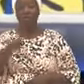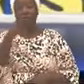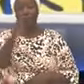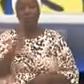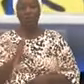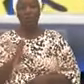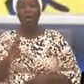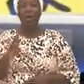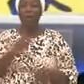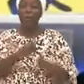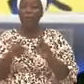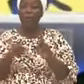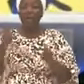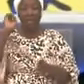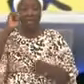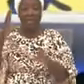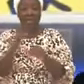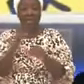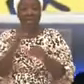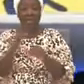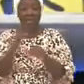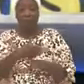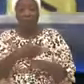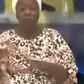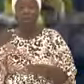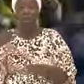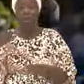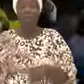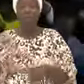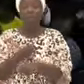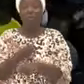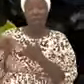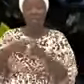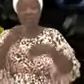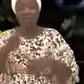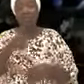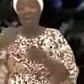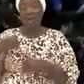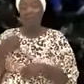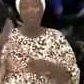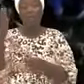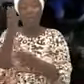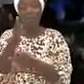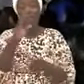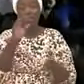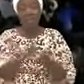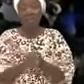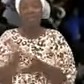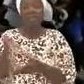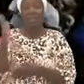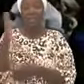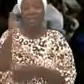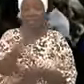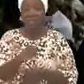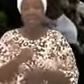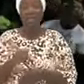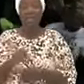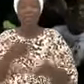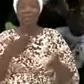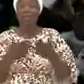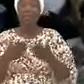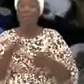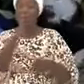haute le cas de pierre et te donne un coeur de chair afin qu il soit mon peuple